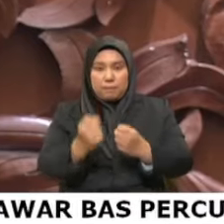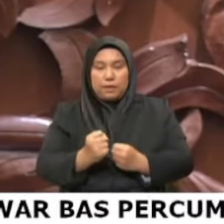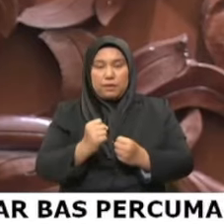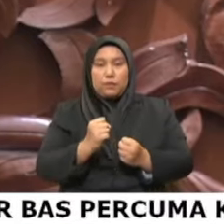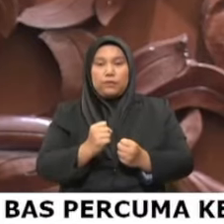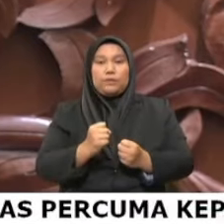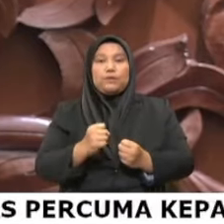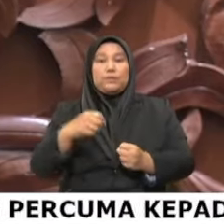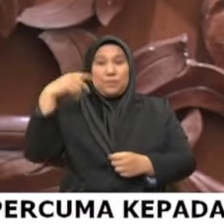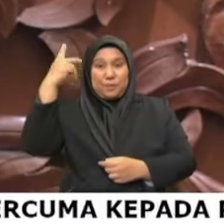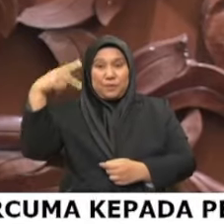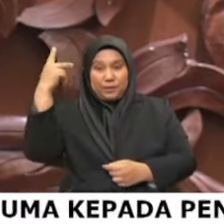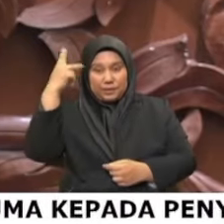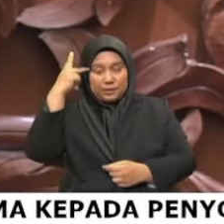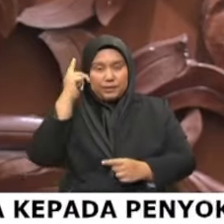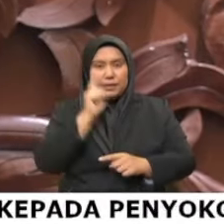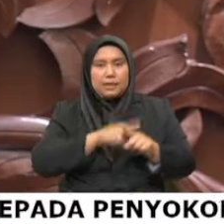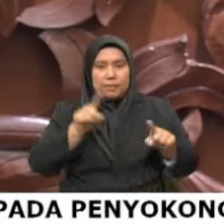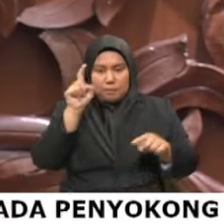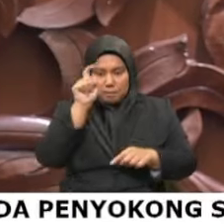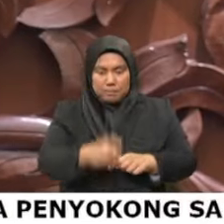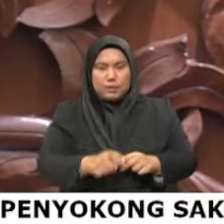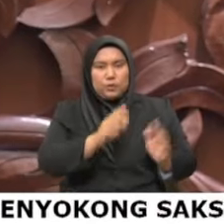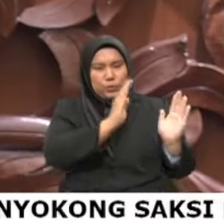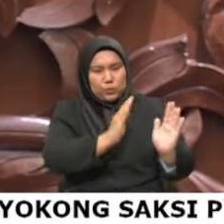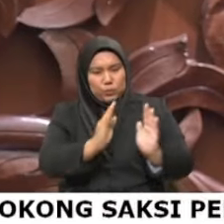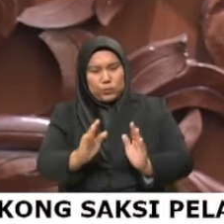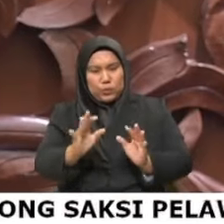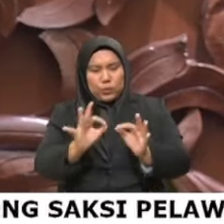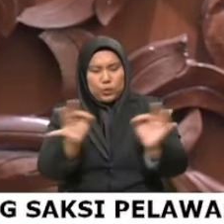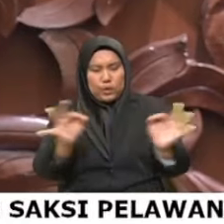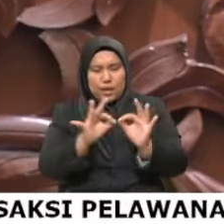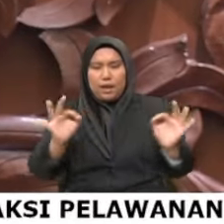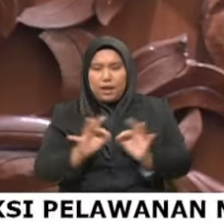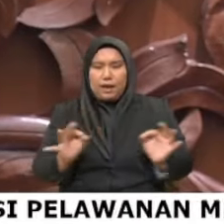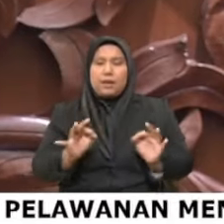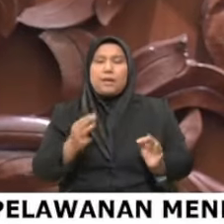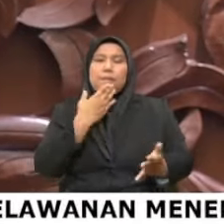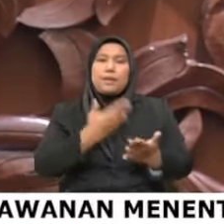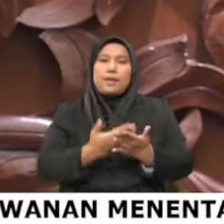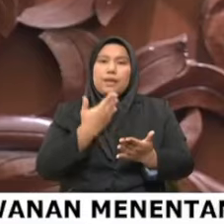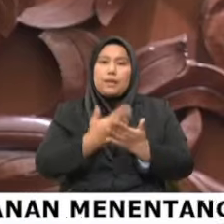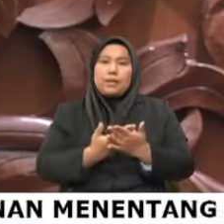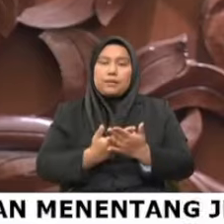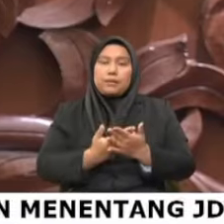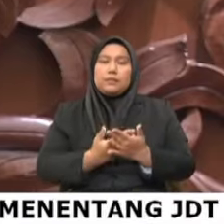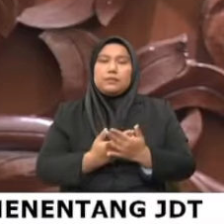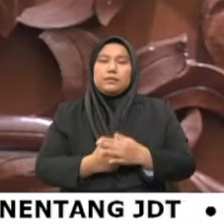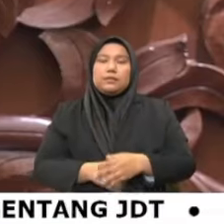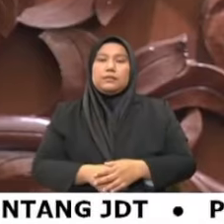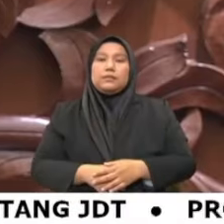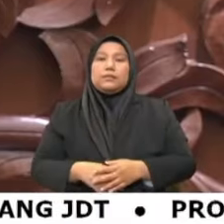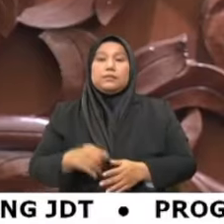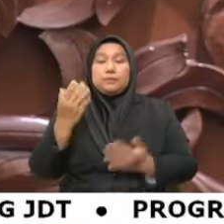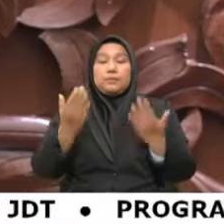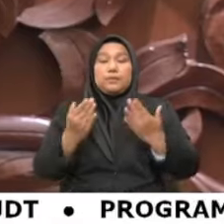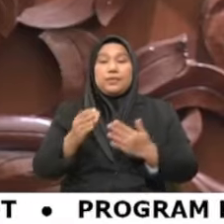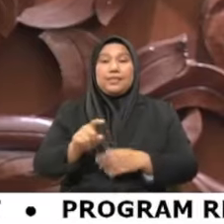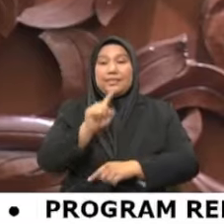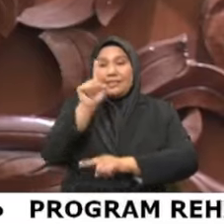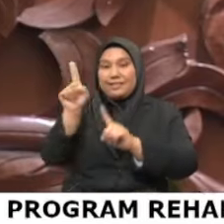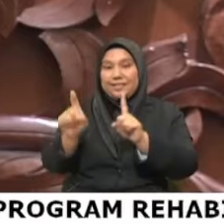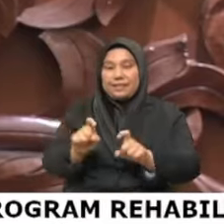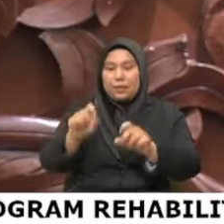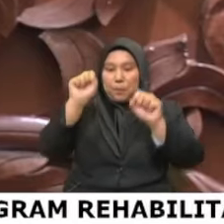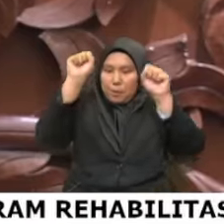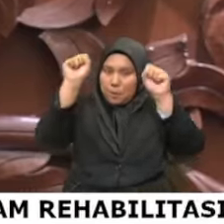itu supaya ianya jangan perangkap yang berhormat. Yang berhormat mungkin nak tanya tentang itu. Bolehkah saya mengetahui lebih lanjut tentang